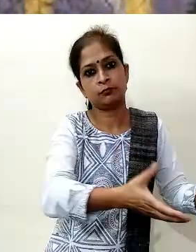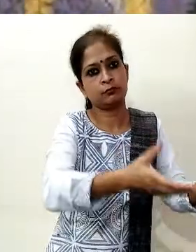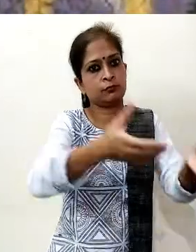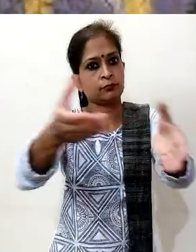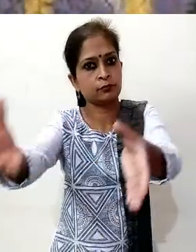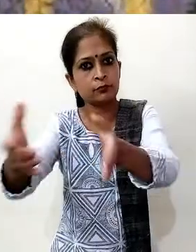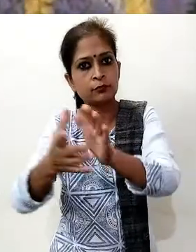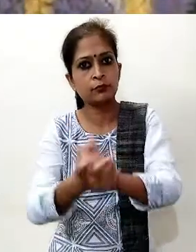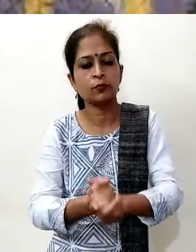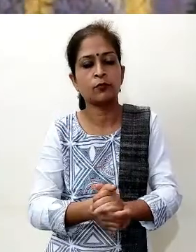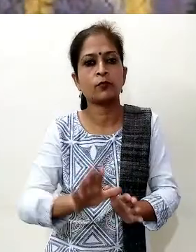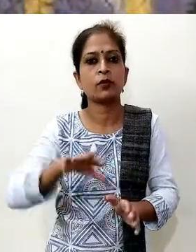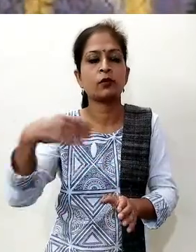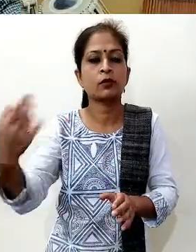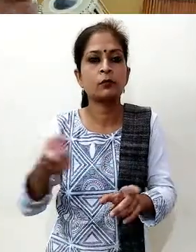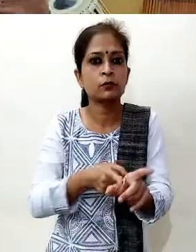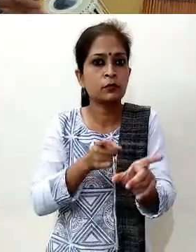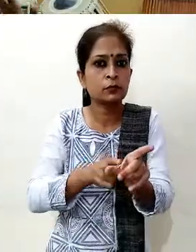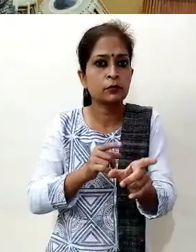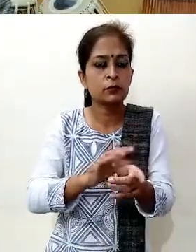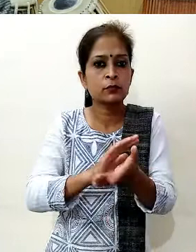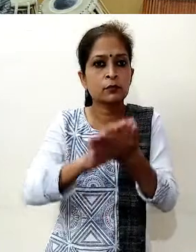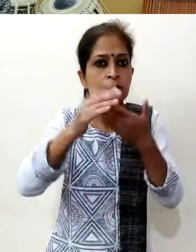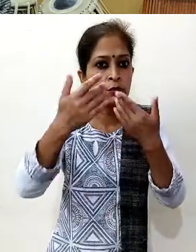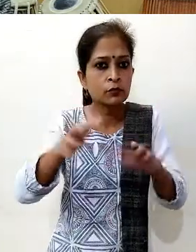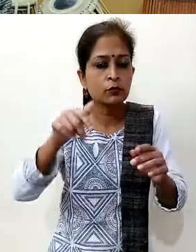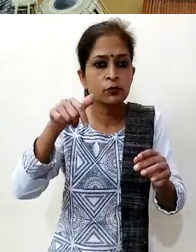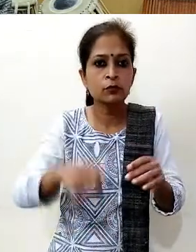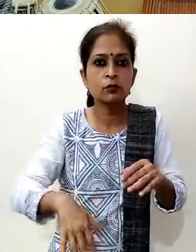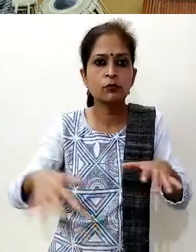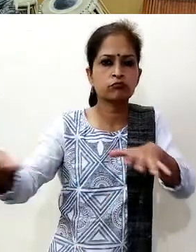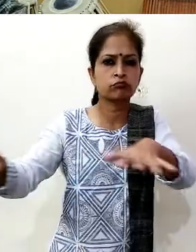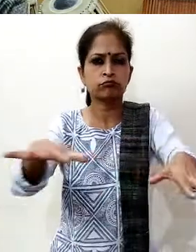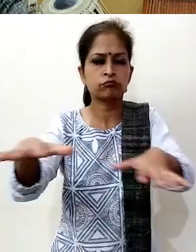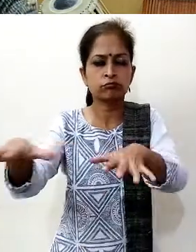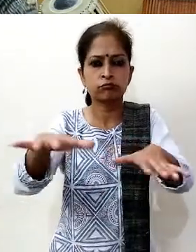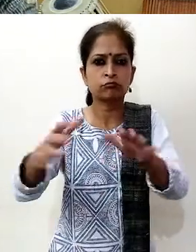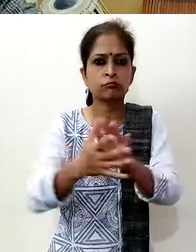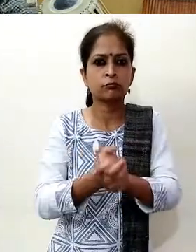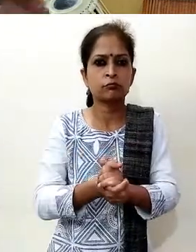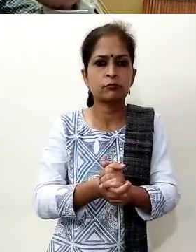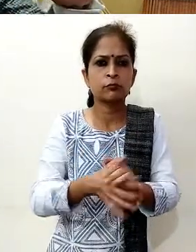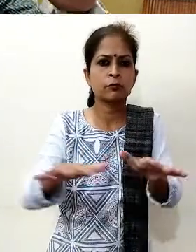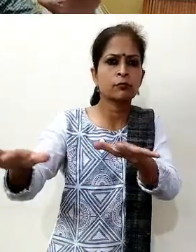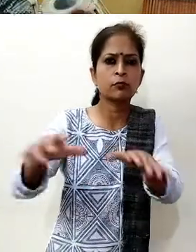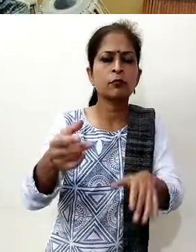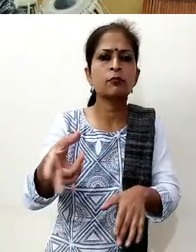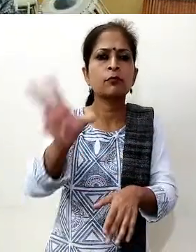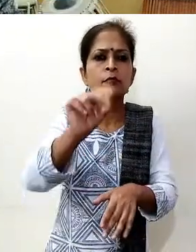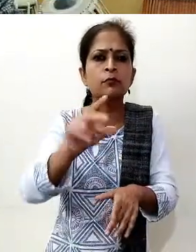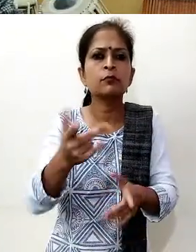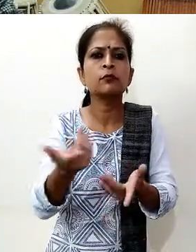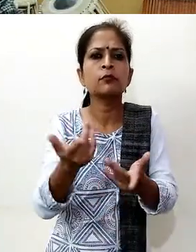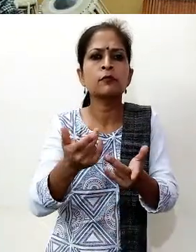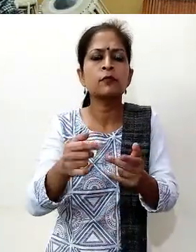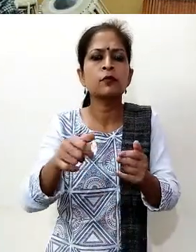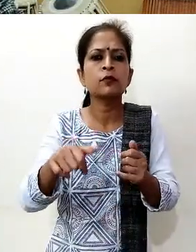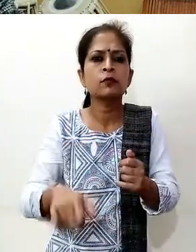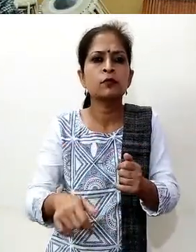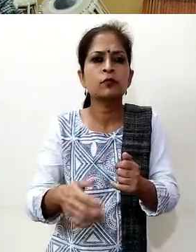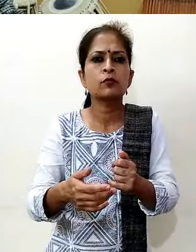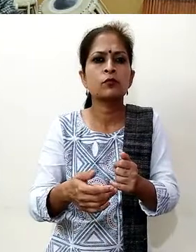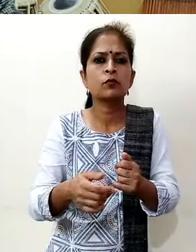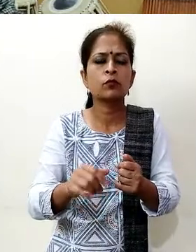युग खत्म हो रहा था, इसलिए प्रलय आया। प्रलय यानी कि जहां की सब कुछ डूब जाता पानी के नीचे,